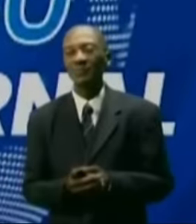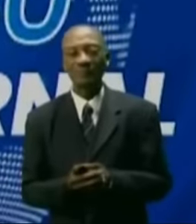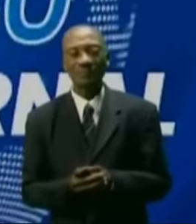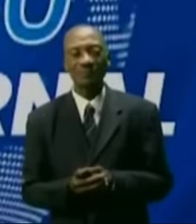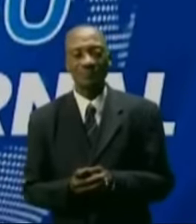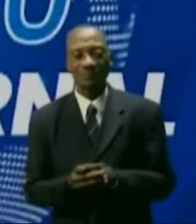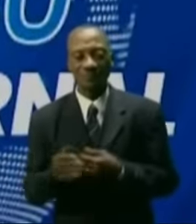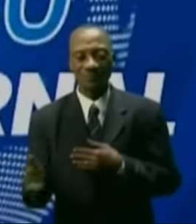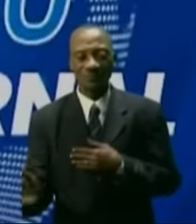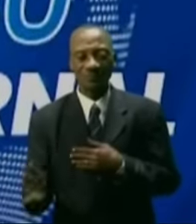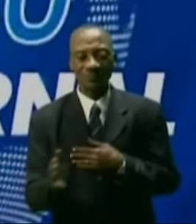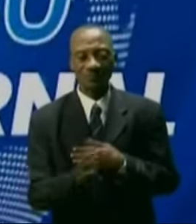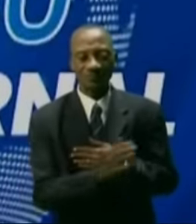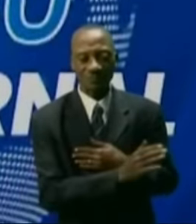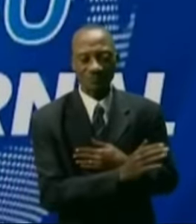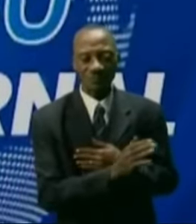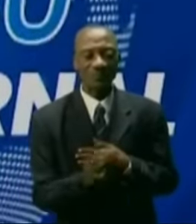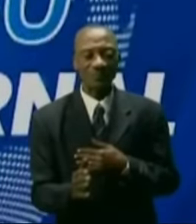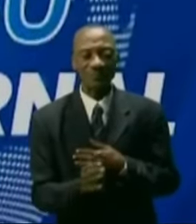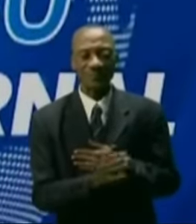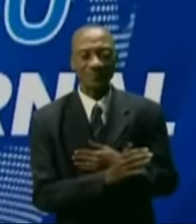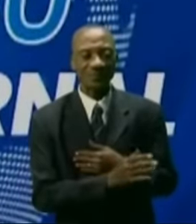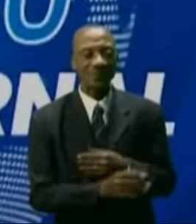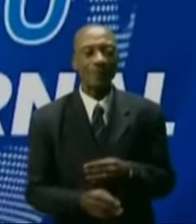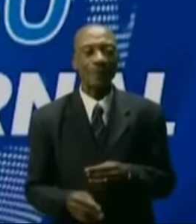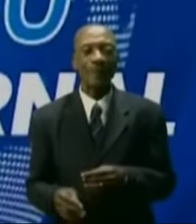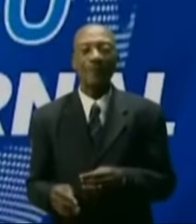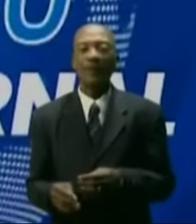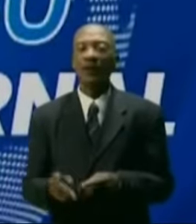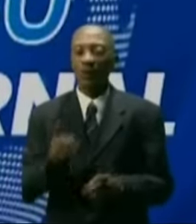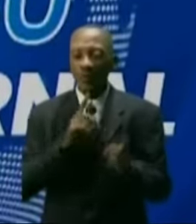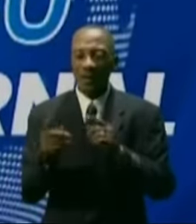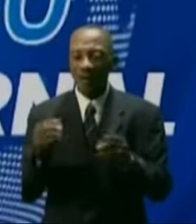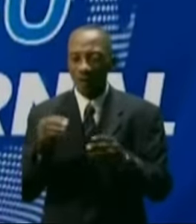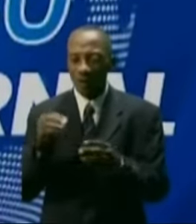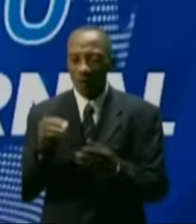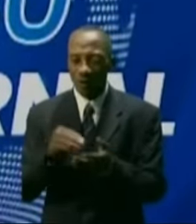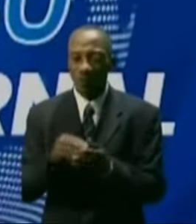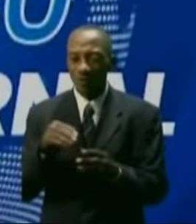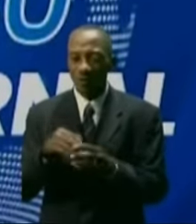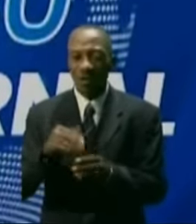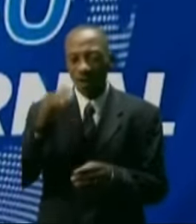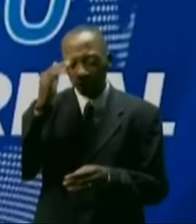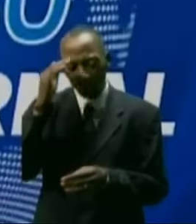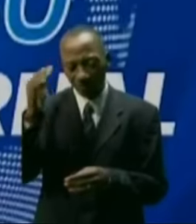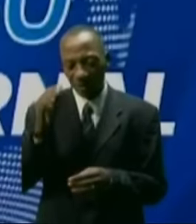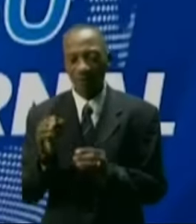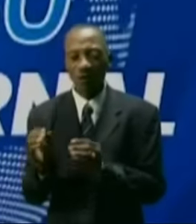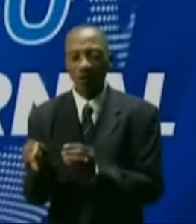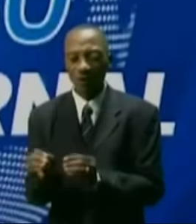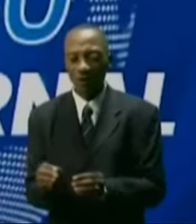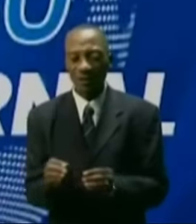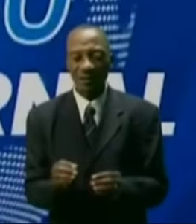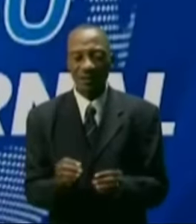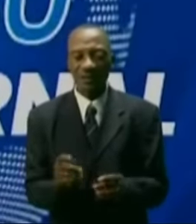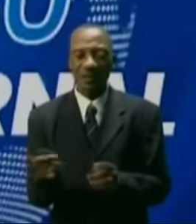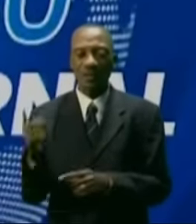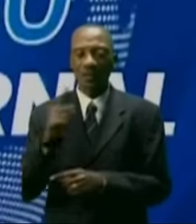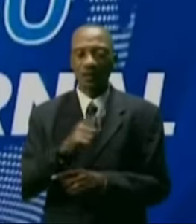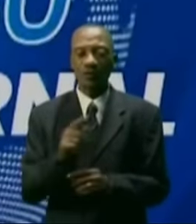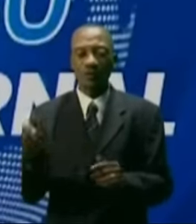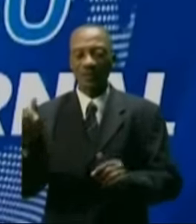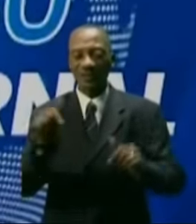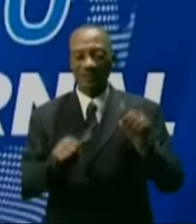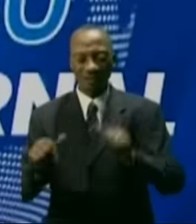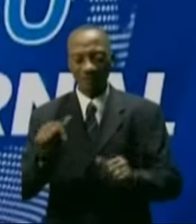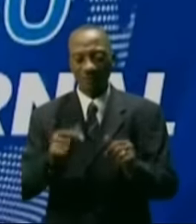faculté d'agronomie de l'Université de Lubumbashi, elle, a organisé une journée scientifique sur l'agriculture. Plus de détails,